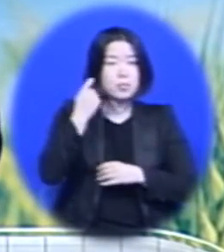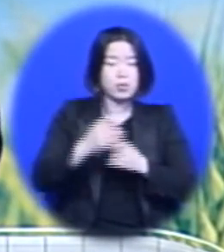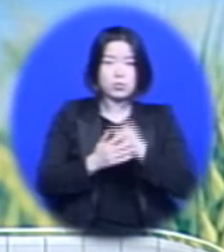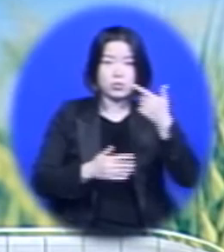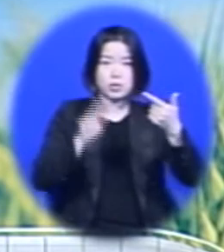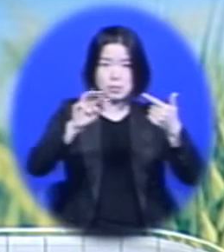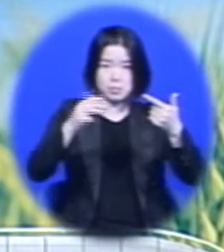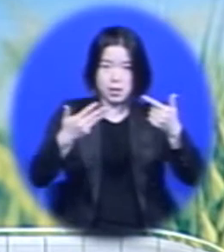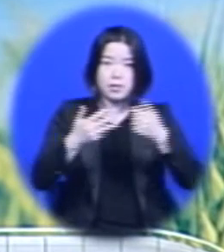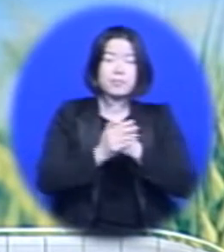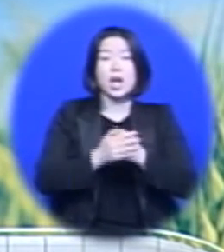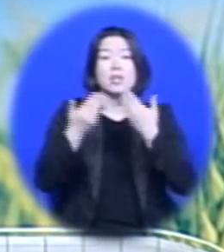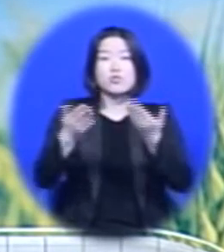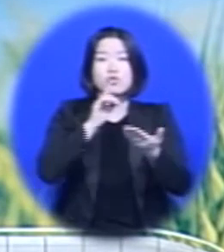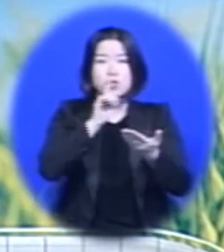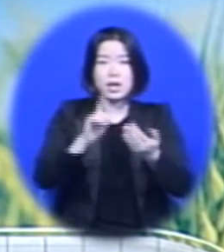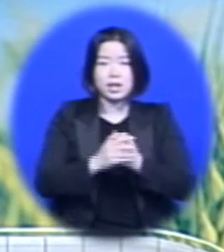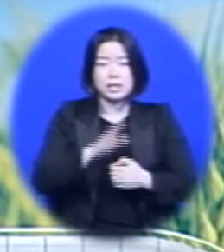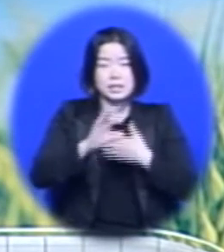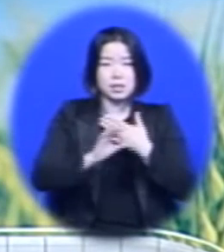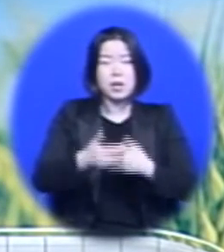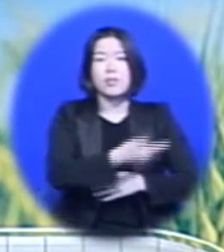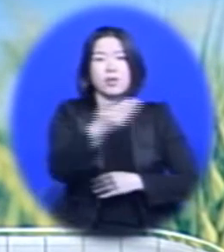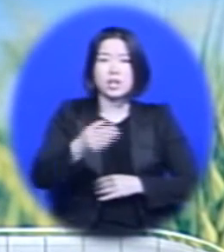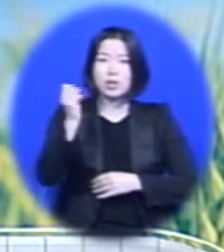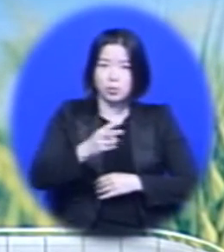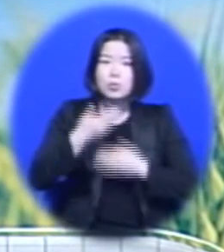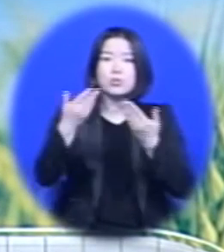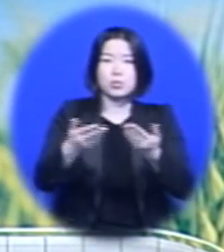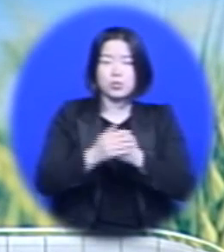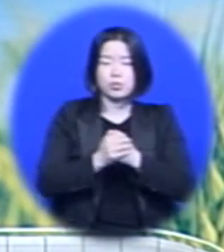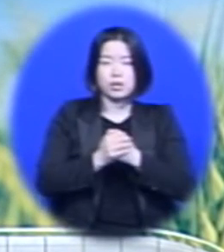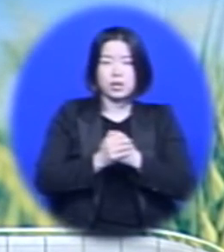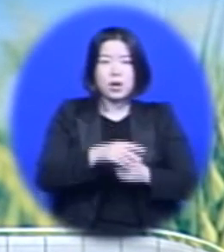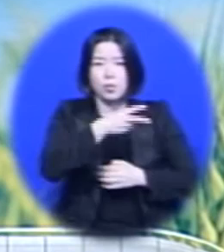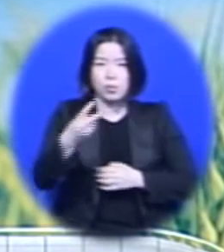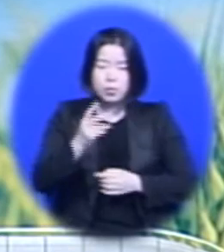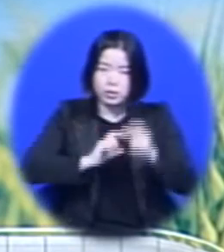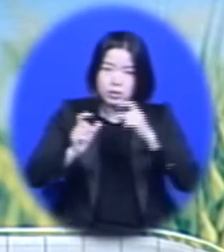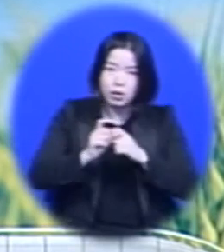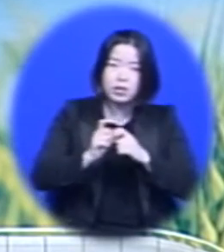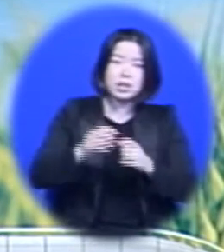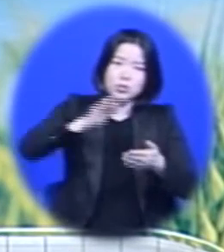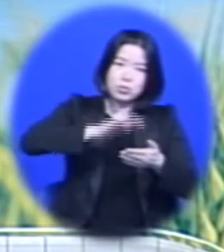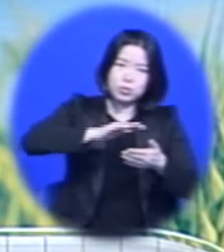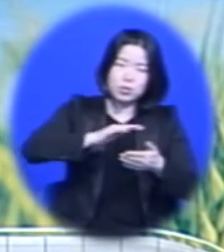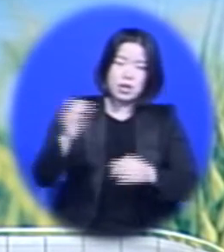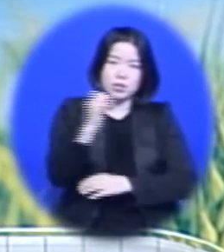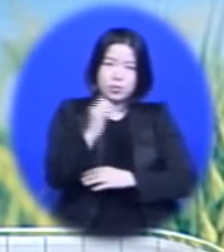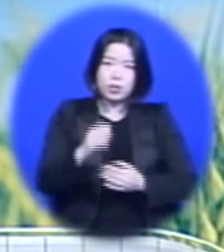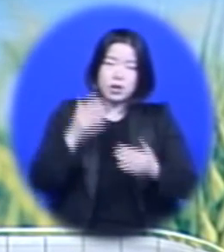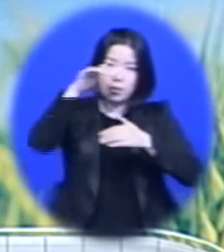6장 38절에 주라 그리하면 너에게 줄 것이니 곧 후이되어 누르고 흔들어 넘치도록 하여